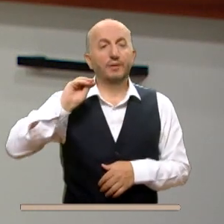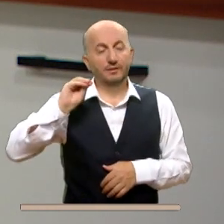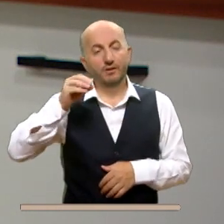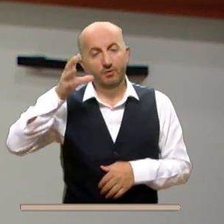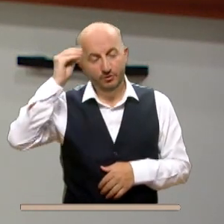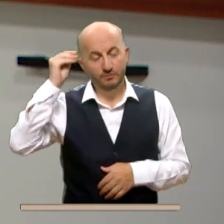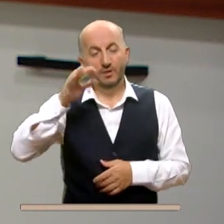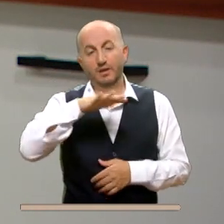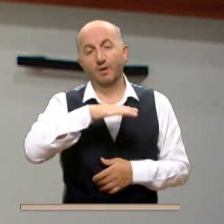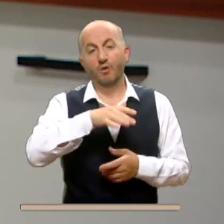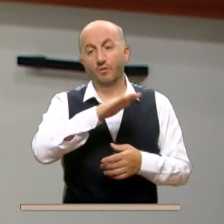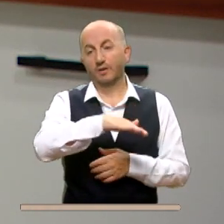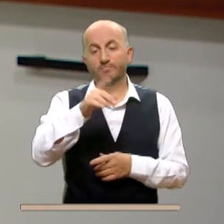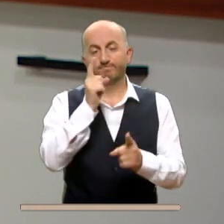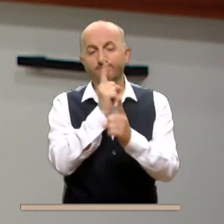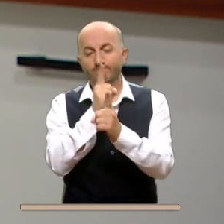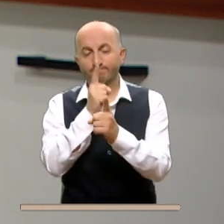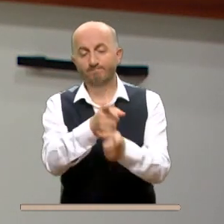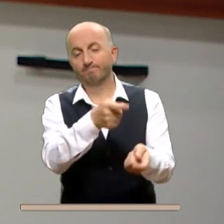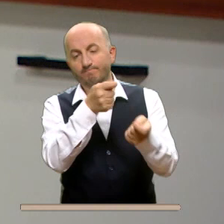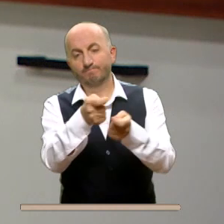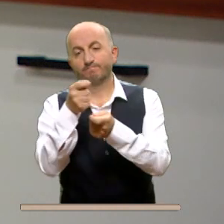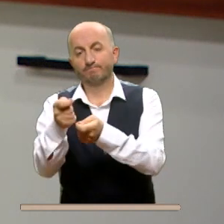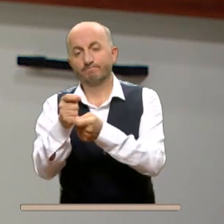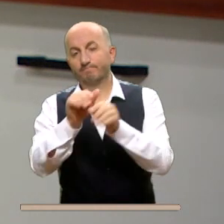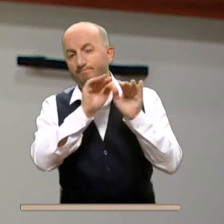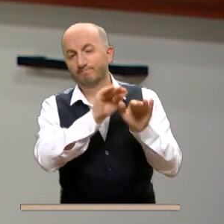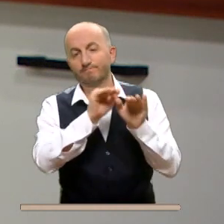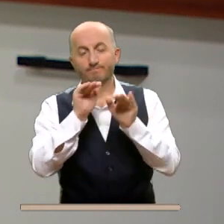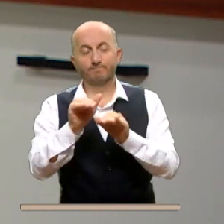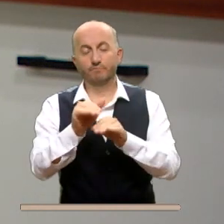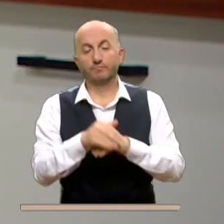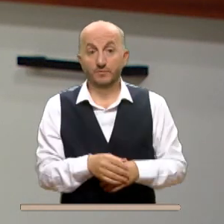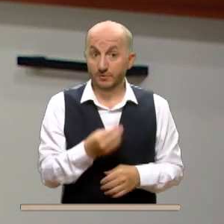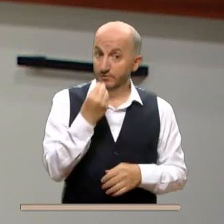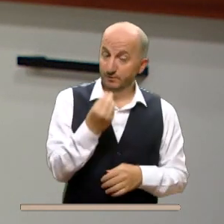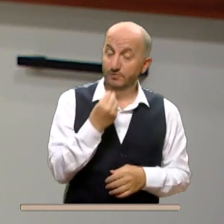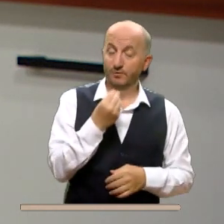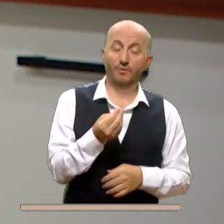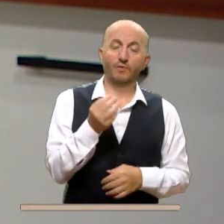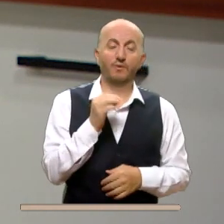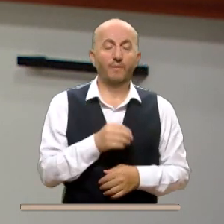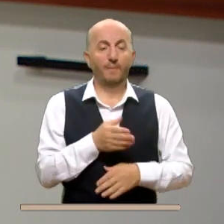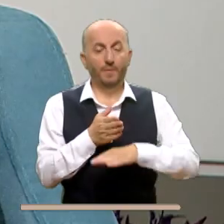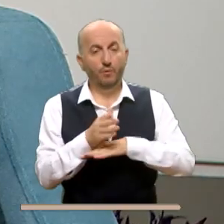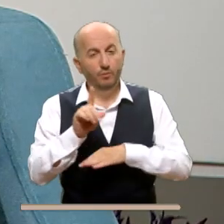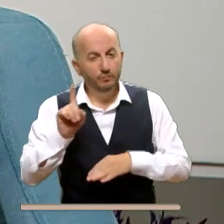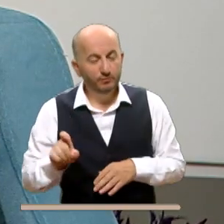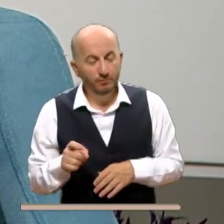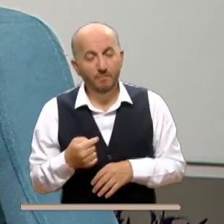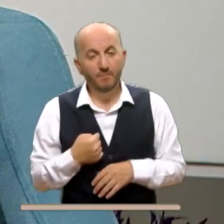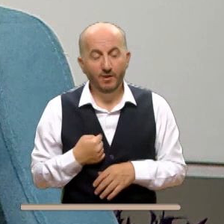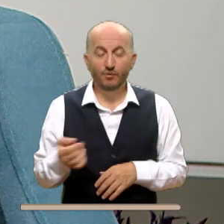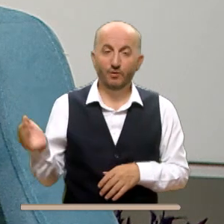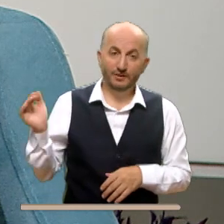edip öğrencilerle birebir eğitim ve öğretimi besleme noktasında oldukça aktif bir eğitim kadronuzun olduğu doğru mudur? Ben oraya da